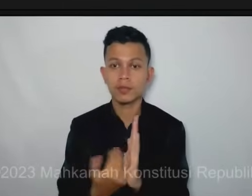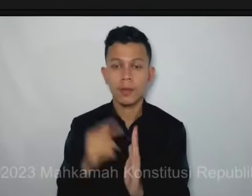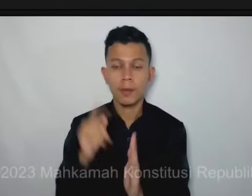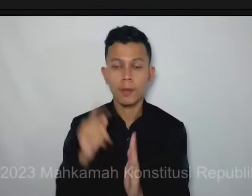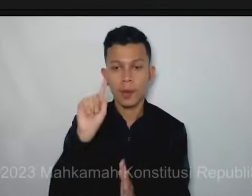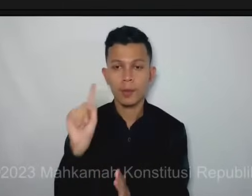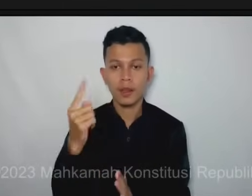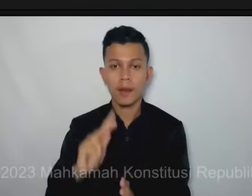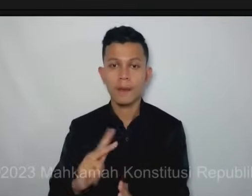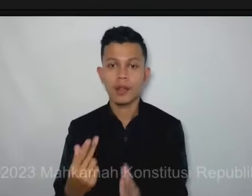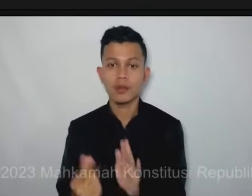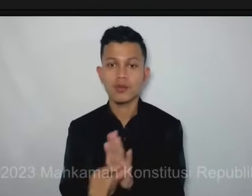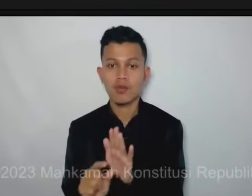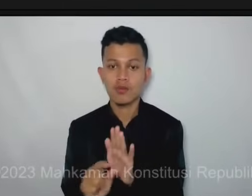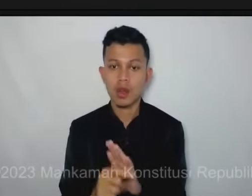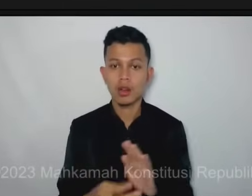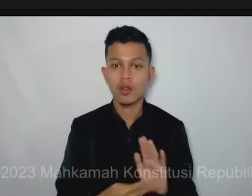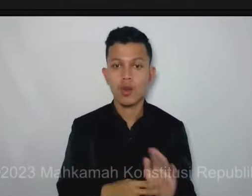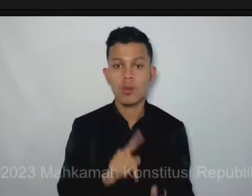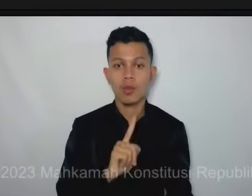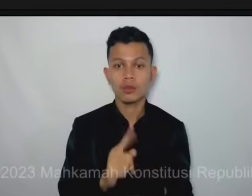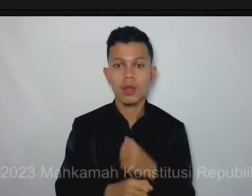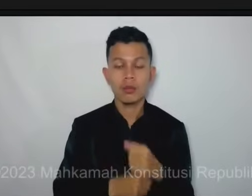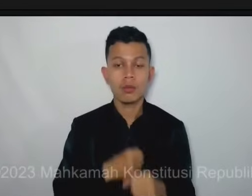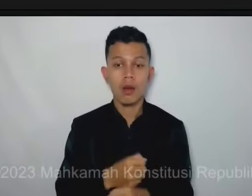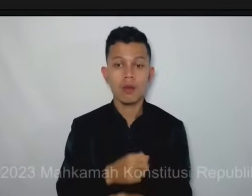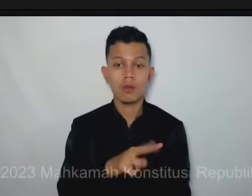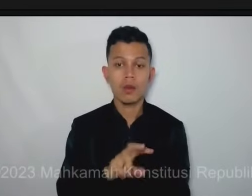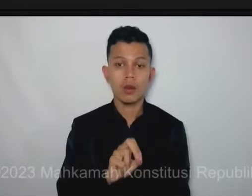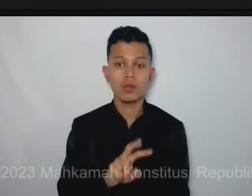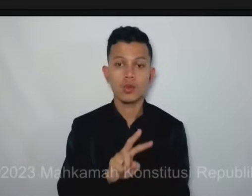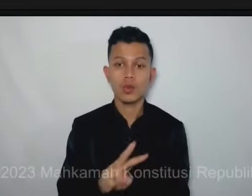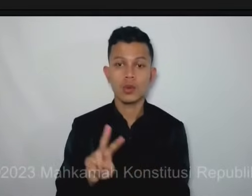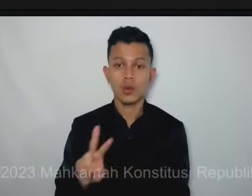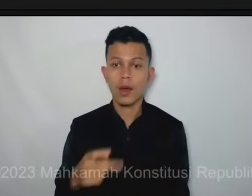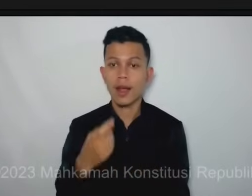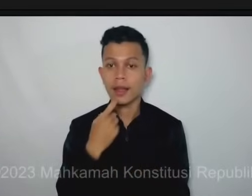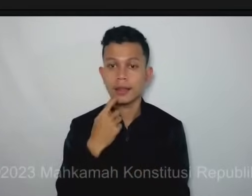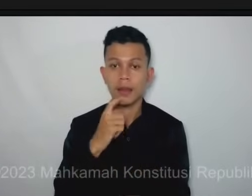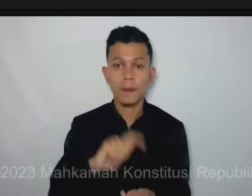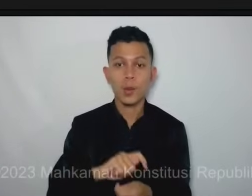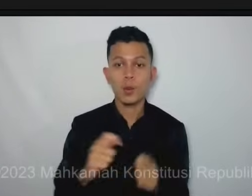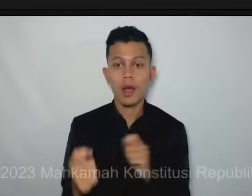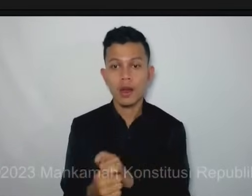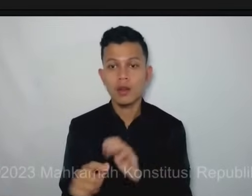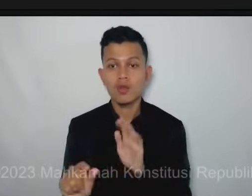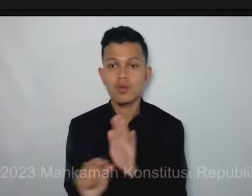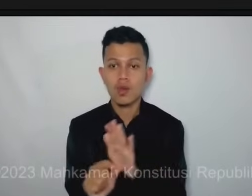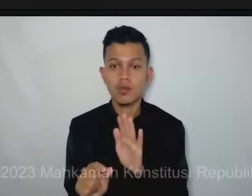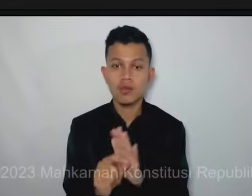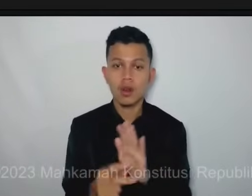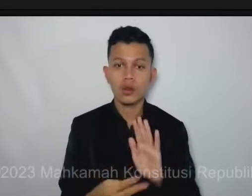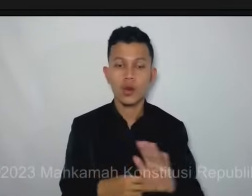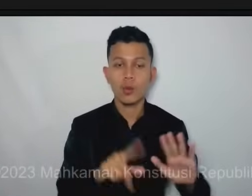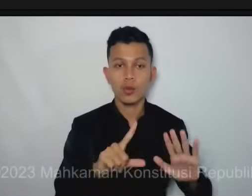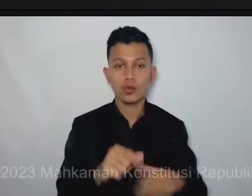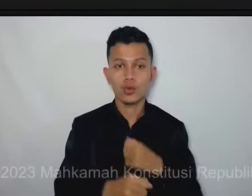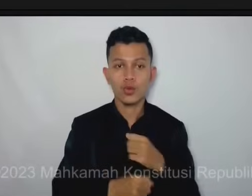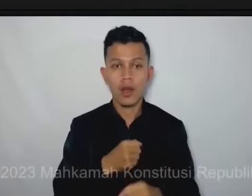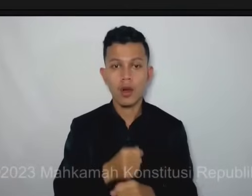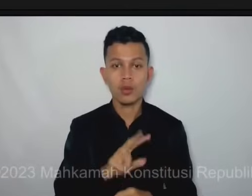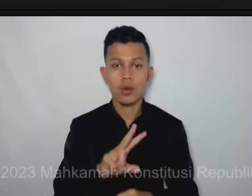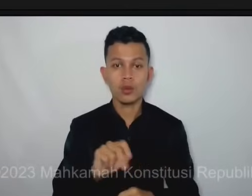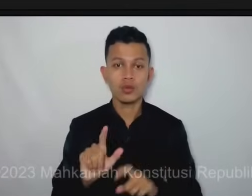Pemerintah penganti undang-undang Nomor 1 Tahun 2022 tentang perubahan atas undang-undang Nomor 7 Tahun